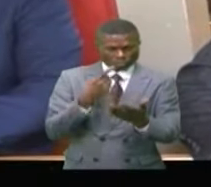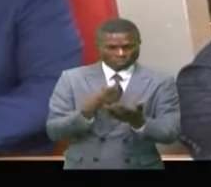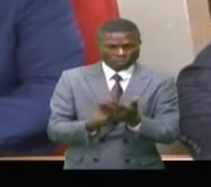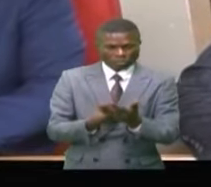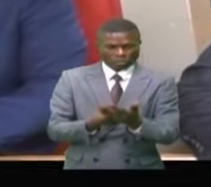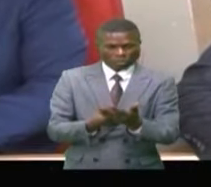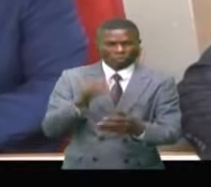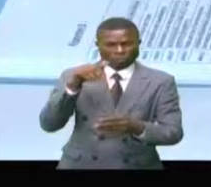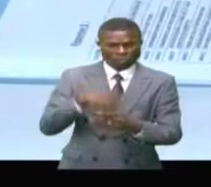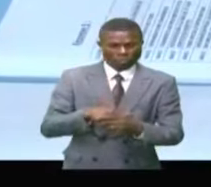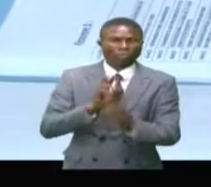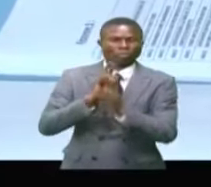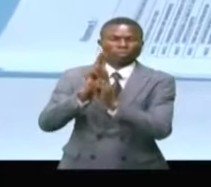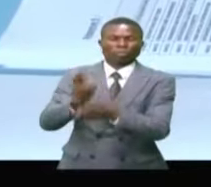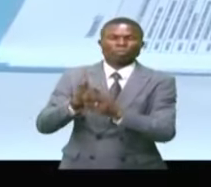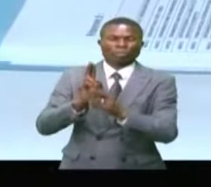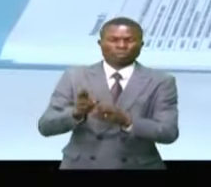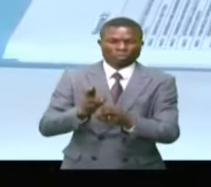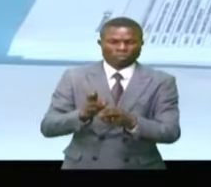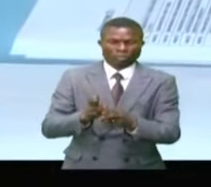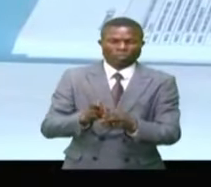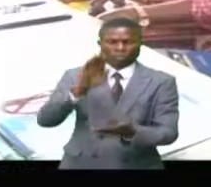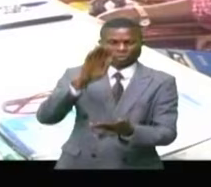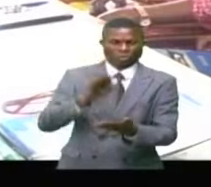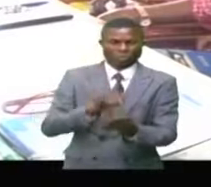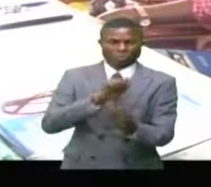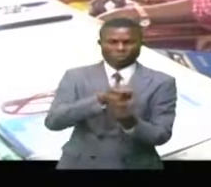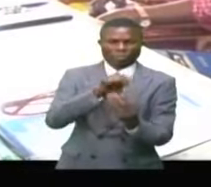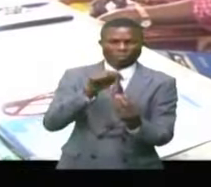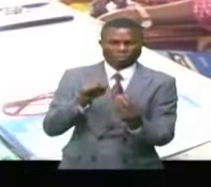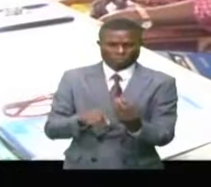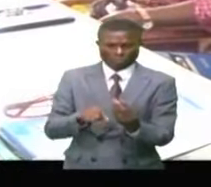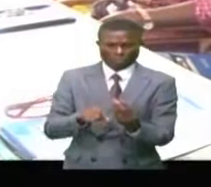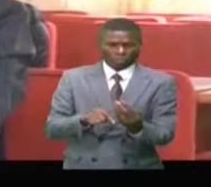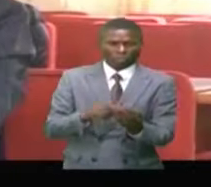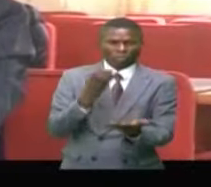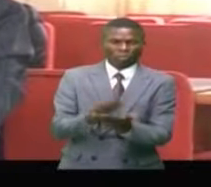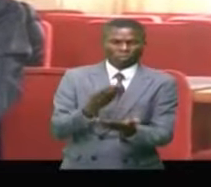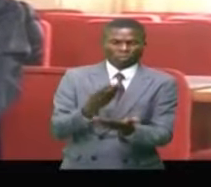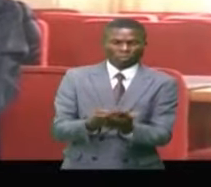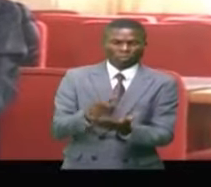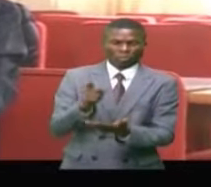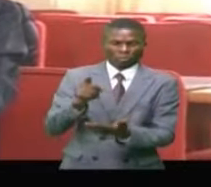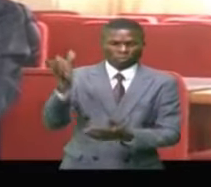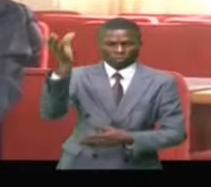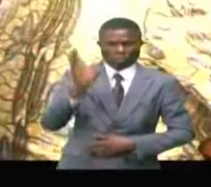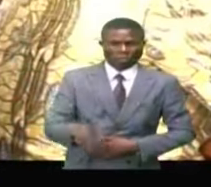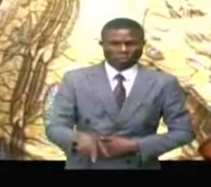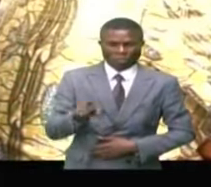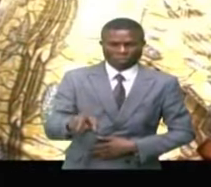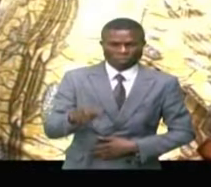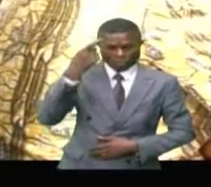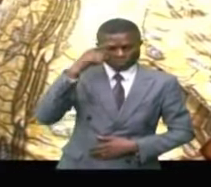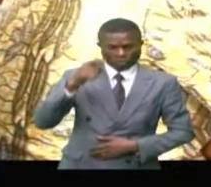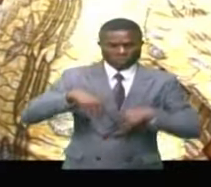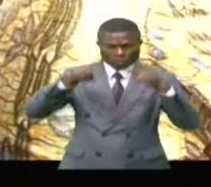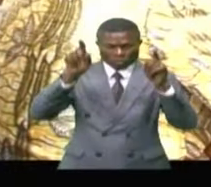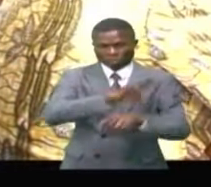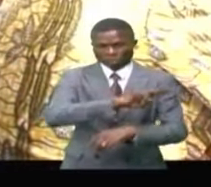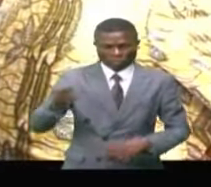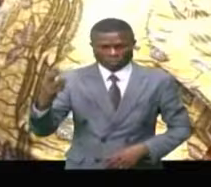émises dans le rapport portant reddition des comptes de l'édit budgétaire du Congo central pour